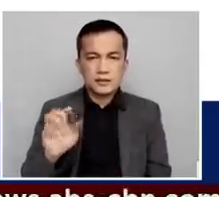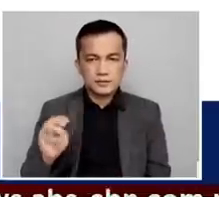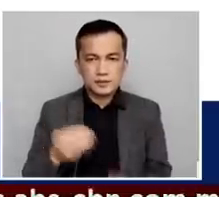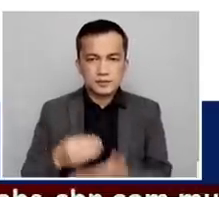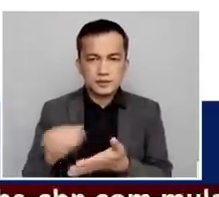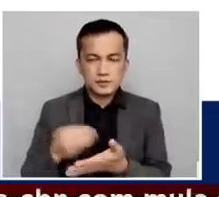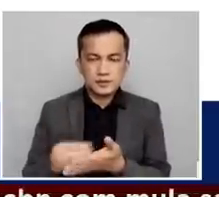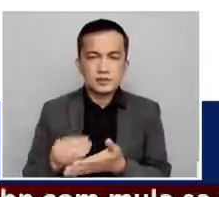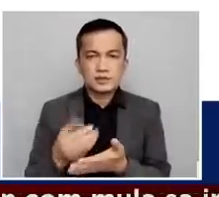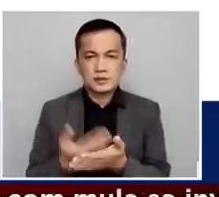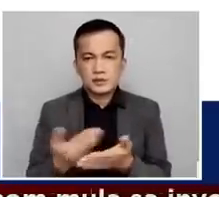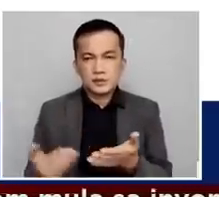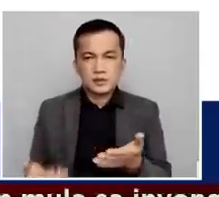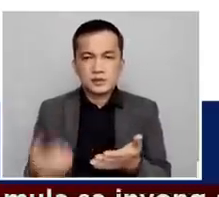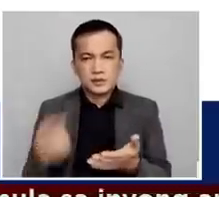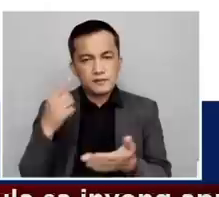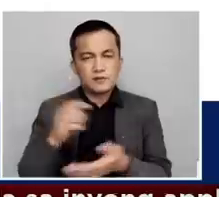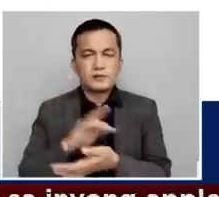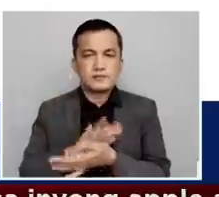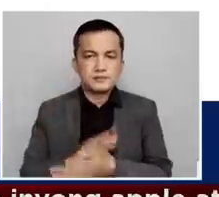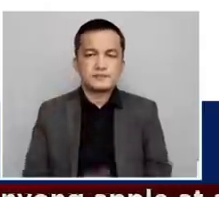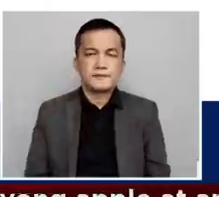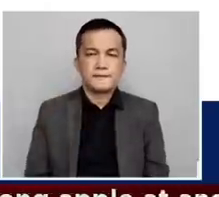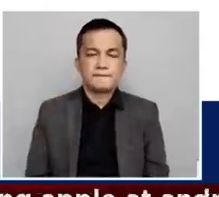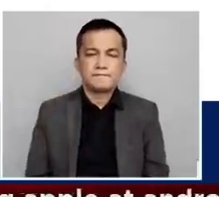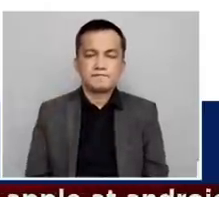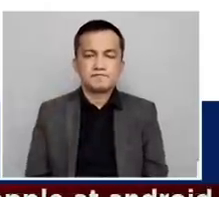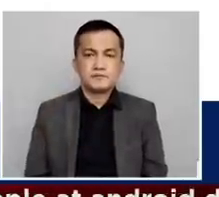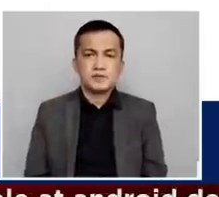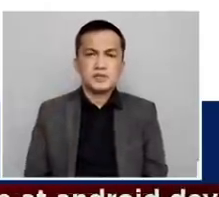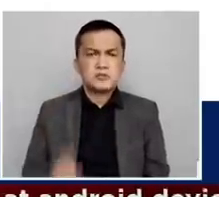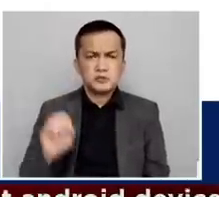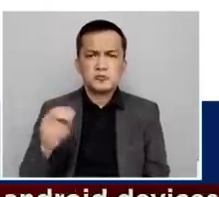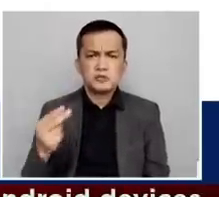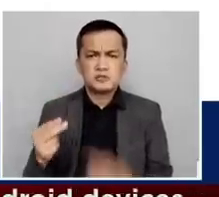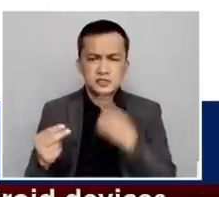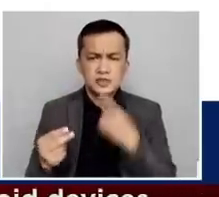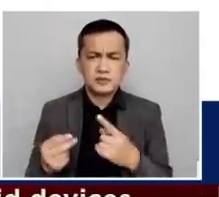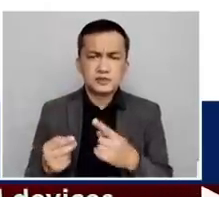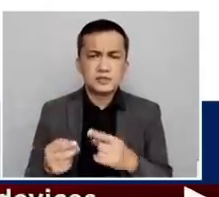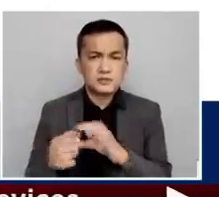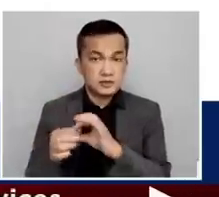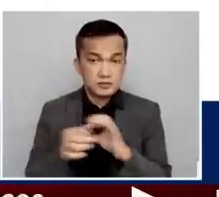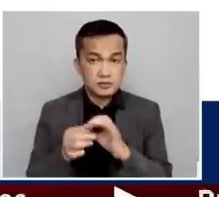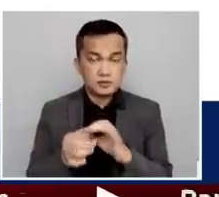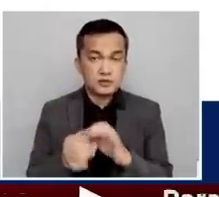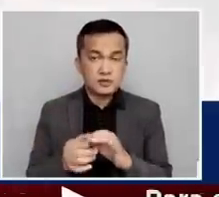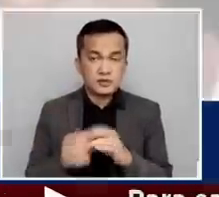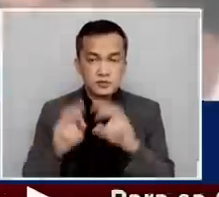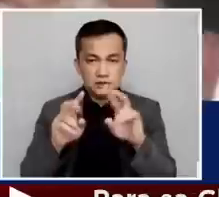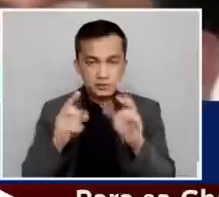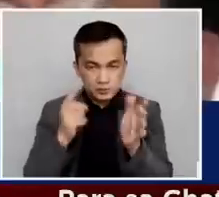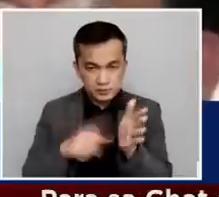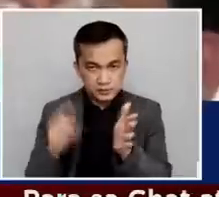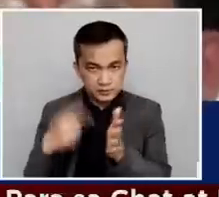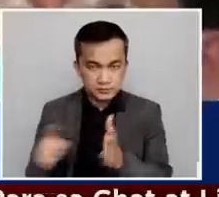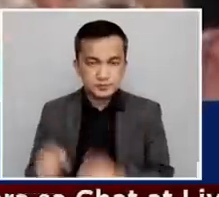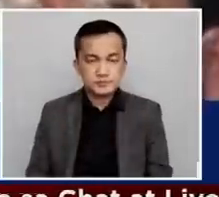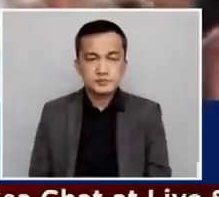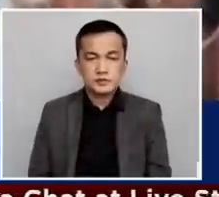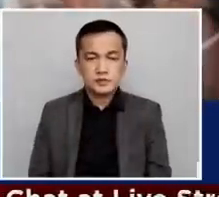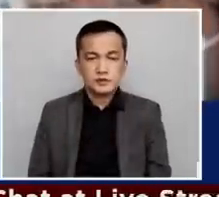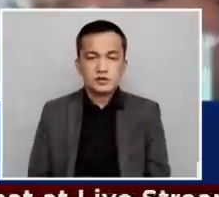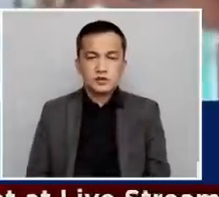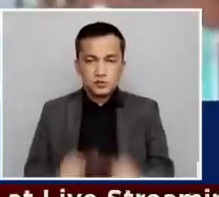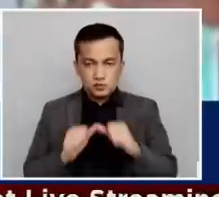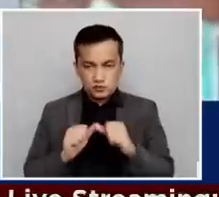mga supply para sa pandemya. Tiniyak din ng DOH na makikipagtulungan sila sa investigasyon. Tuloy-tuloy ang trabaho